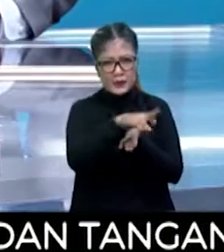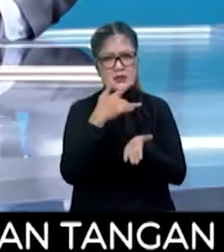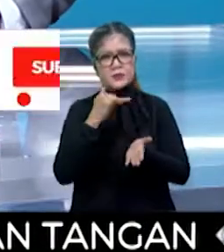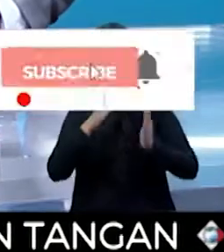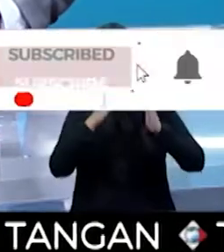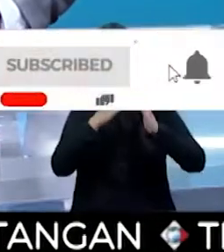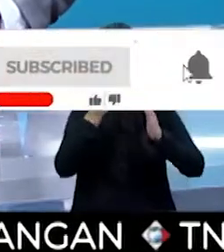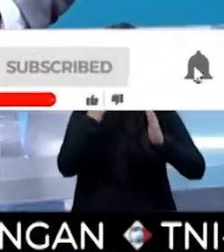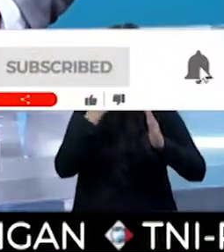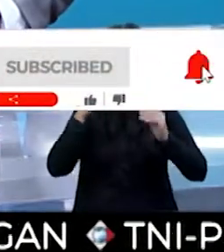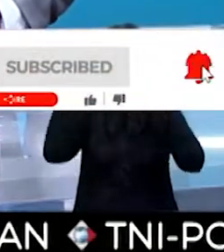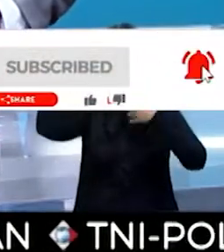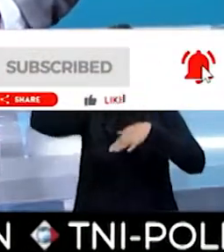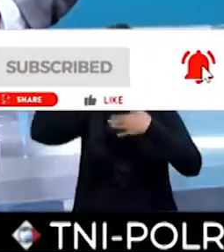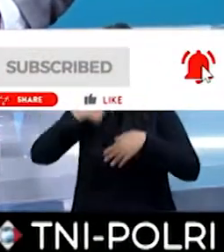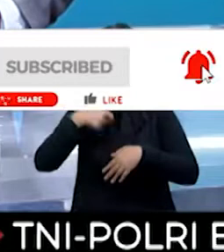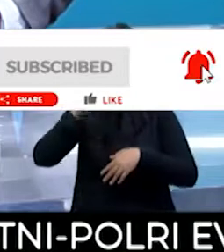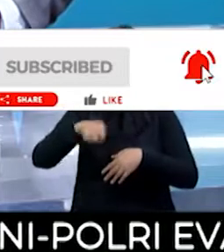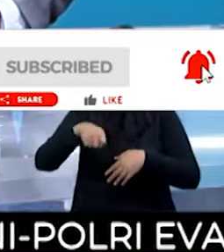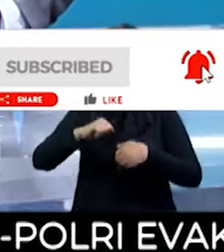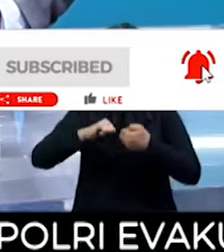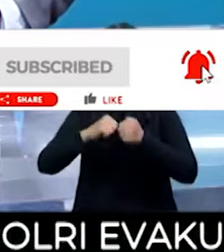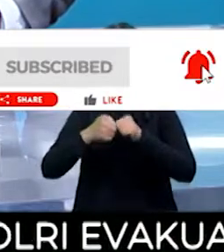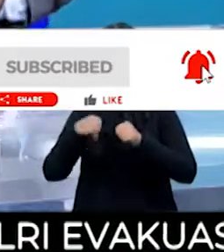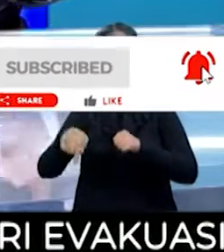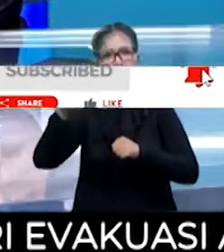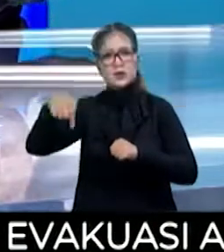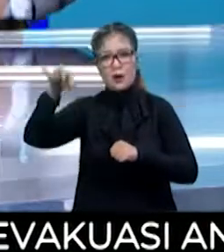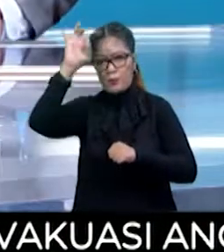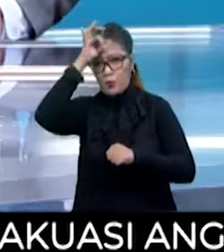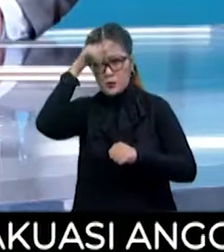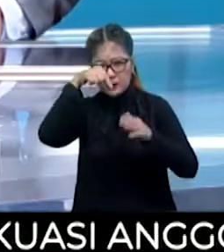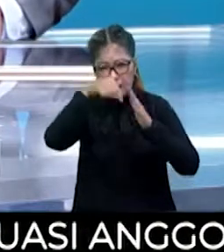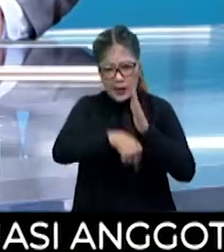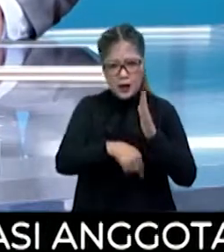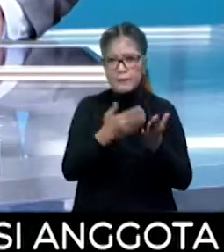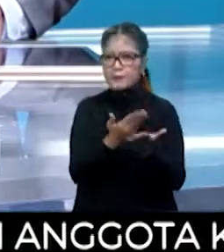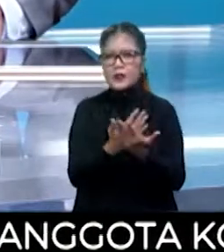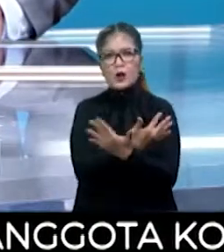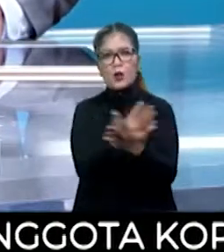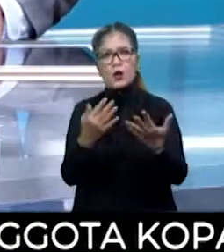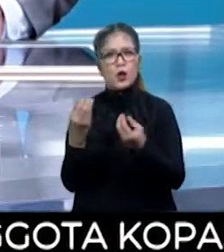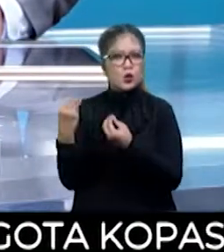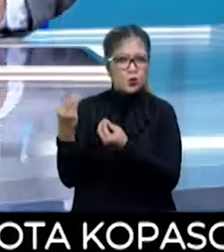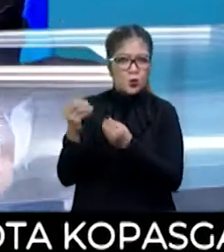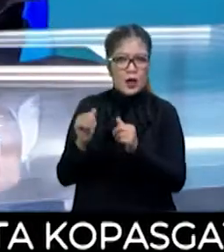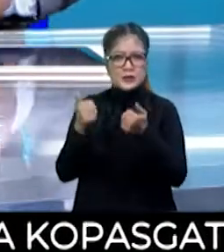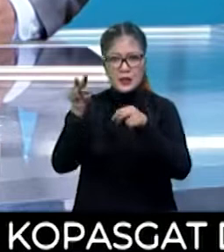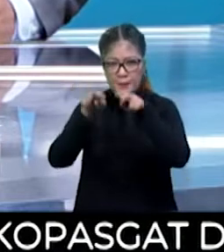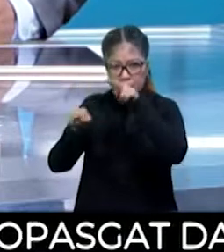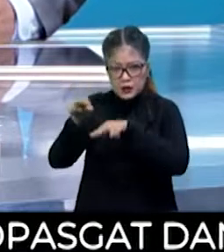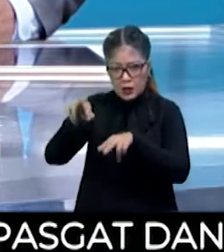makan, mal, serta warga yang membutuhkan. Kasus ini tengah didalami pihak kepolisian dan meminta masyarakat untuk